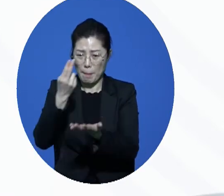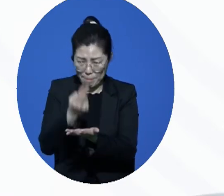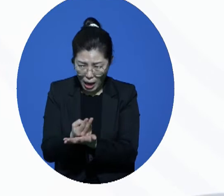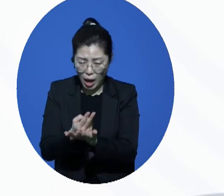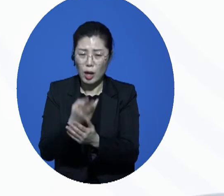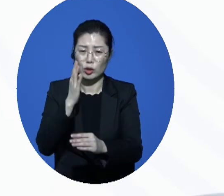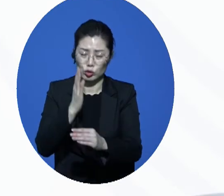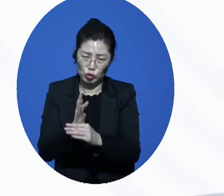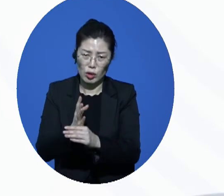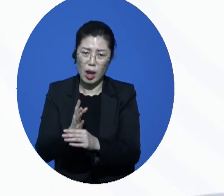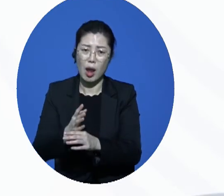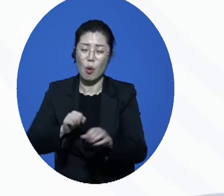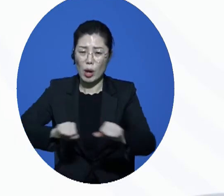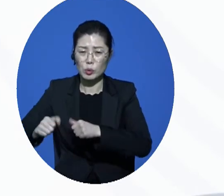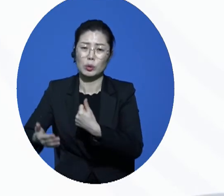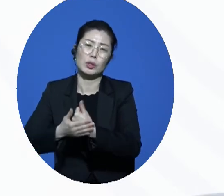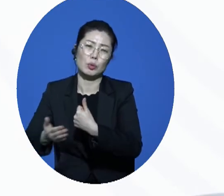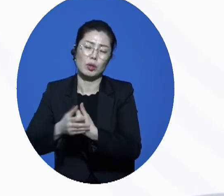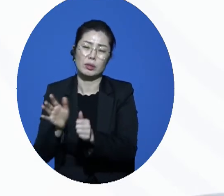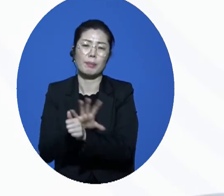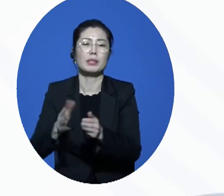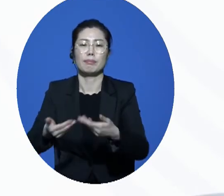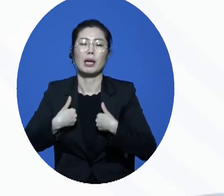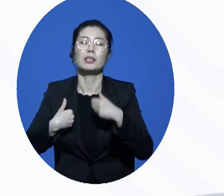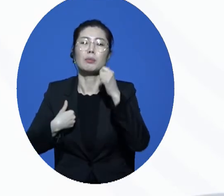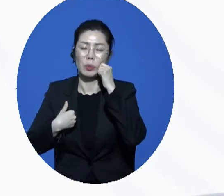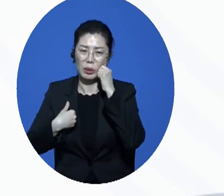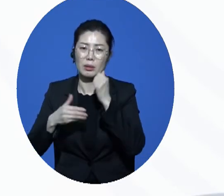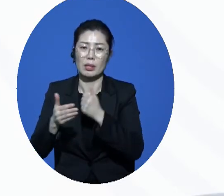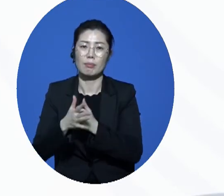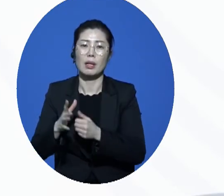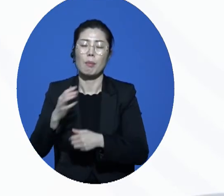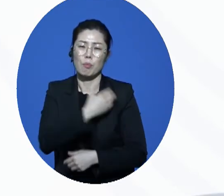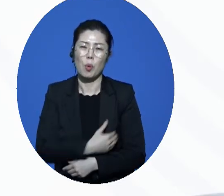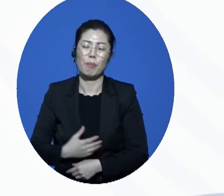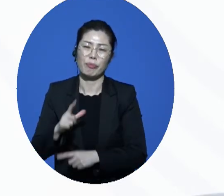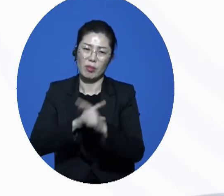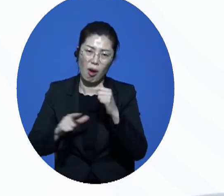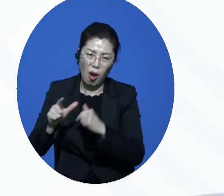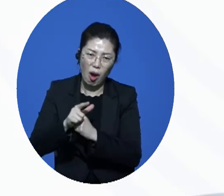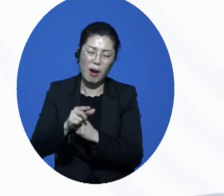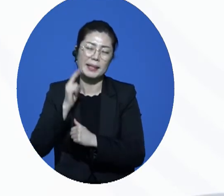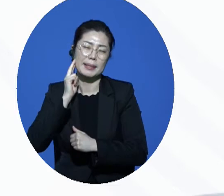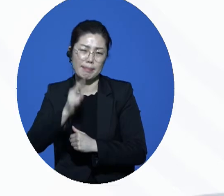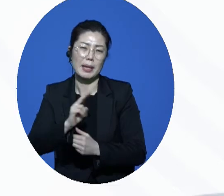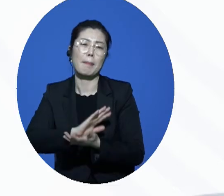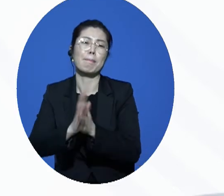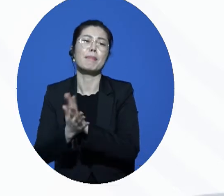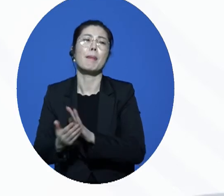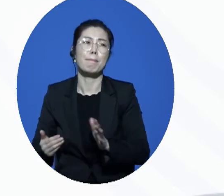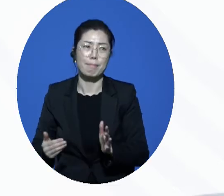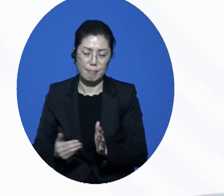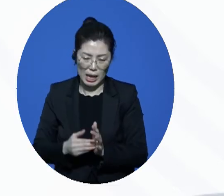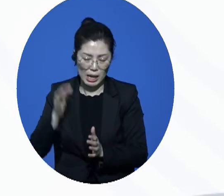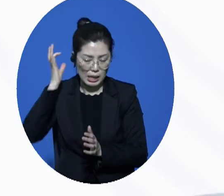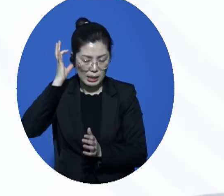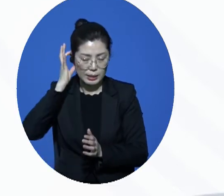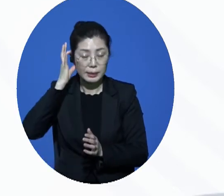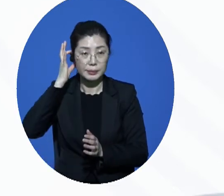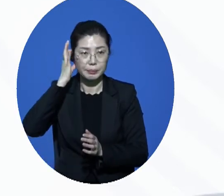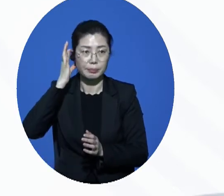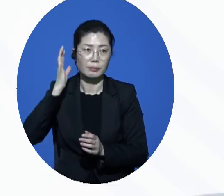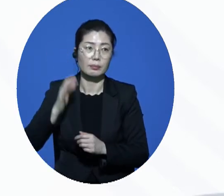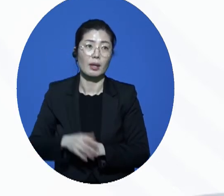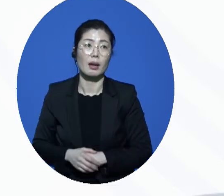하시면서 건강이 매우 악화되었습니다. 저희는 이 당시 이 사건들을 그냥 넘어가지 않으려고